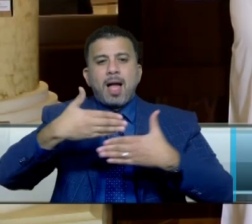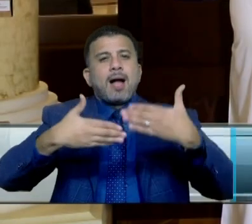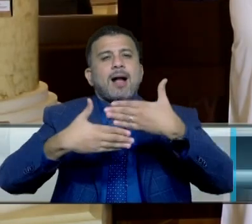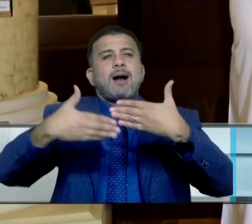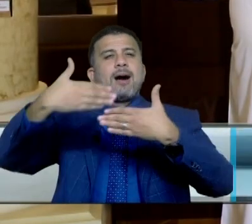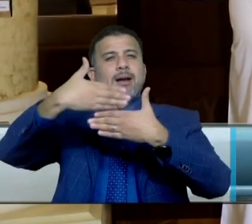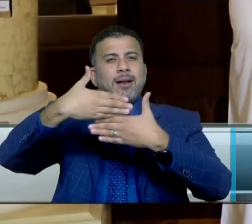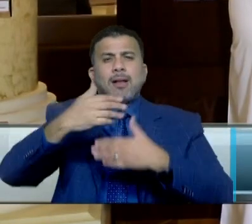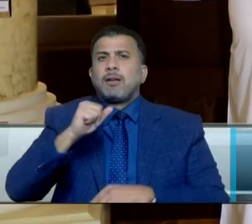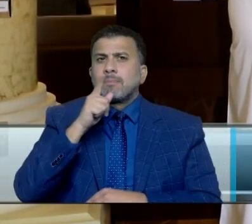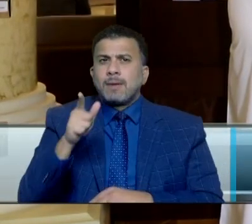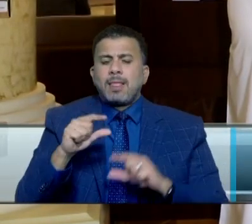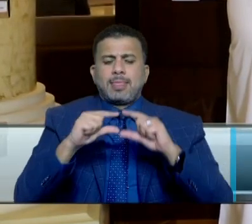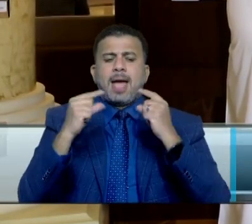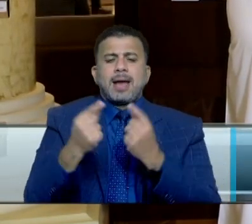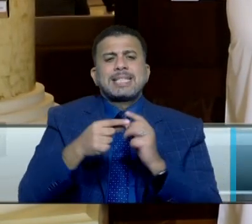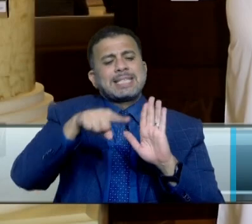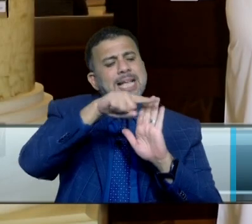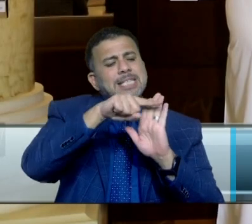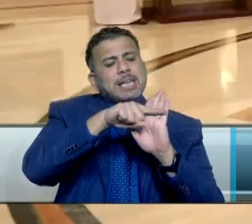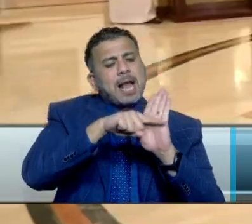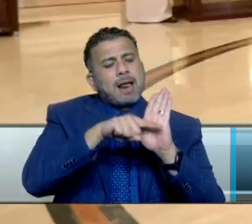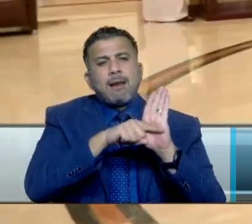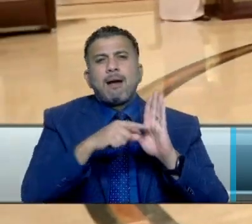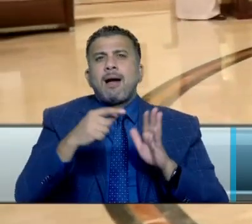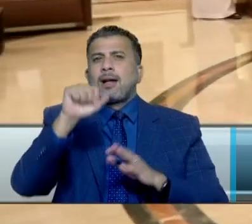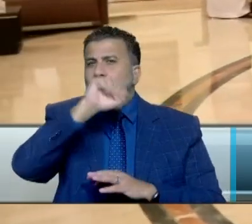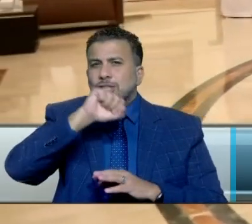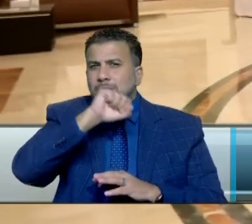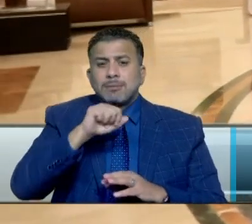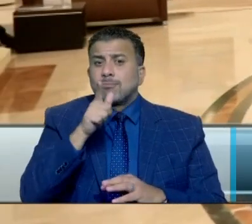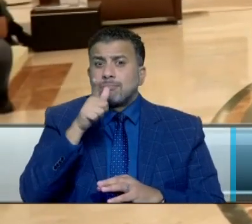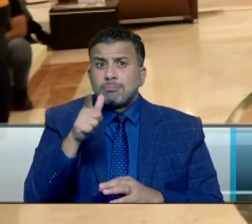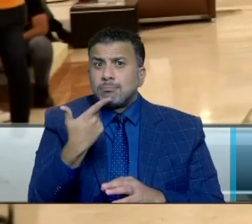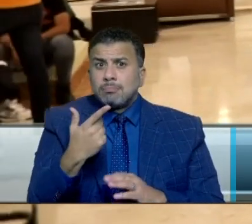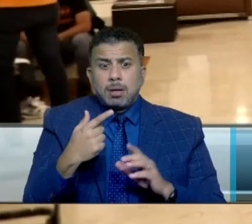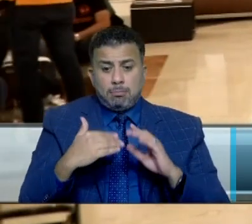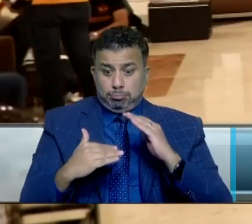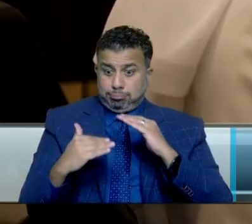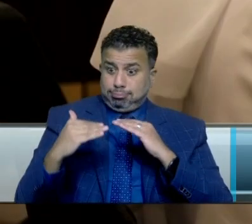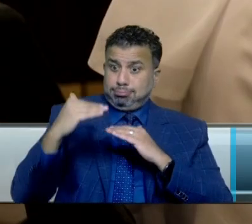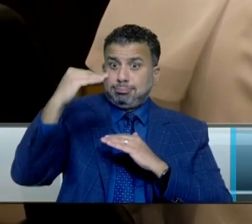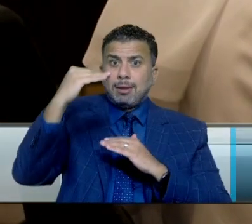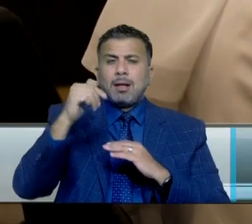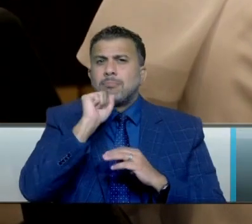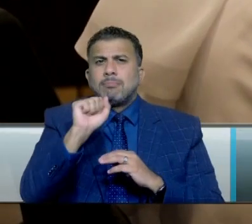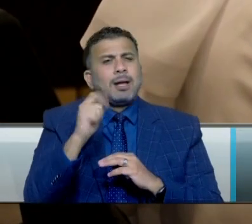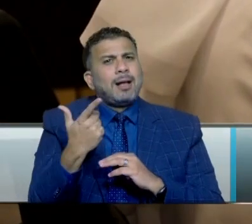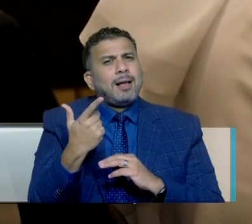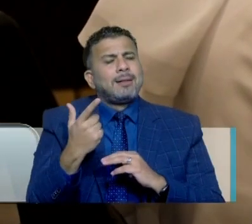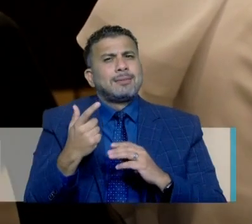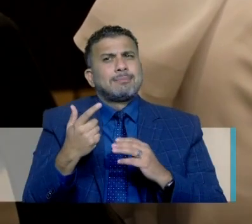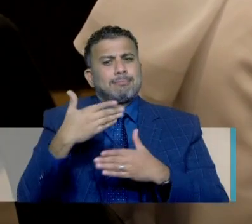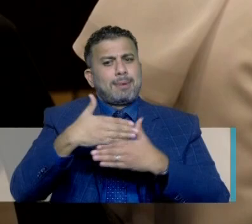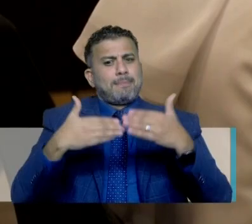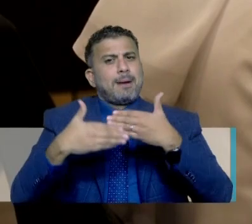ذلك ما كشفت عنه دائره التسجيل العقاري الشارقه عبر تقريرها الذي يستعرض ارتفاع حجم تداول القطاع العقاري